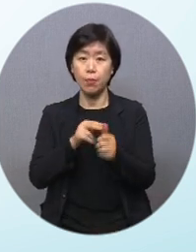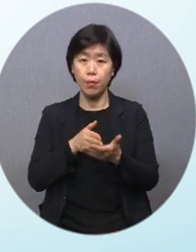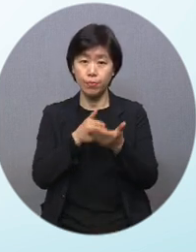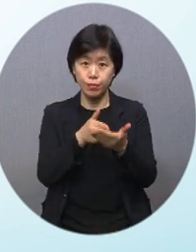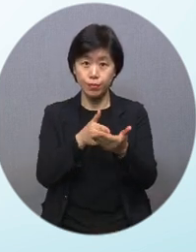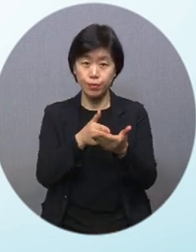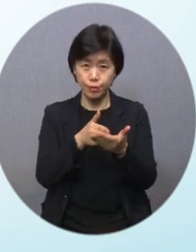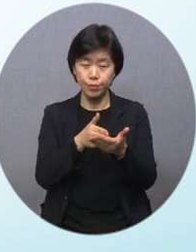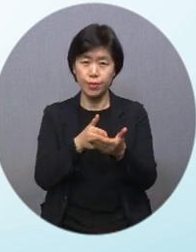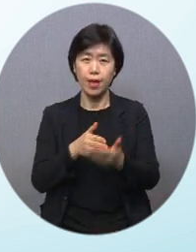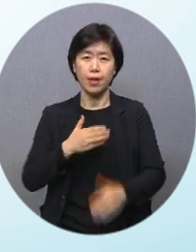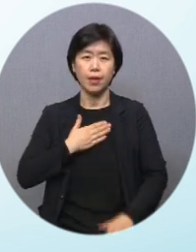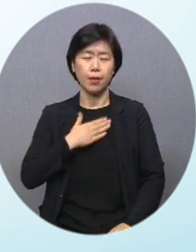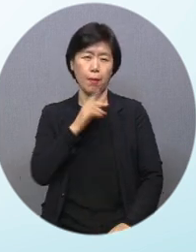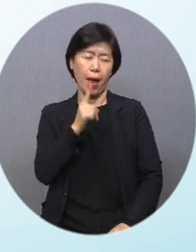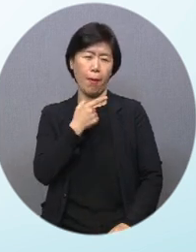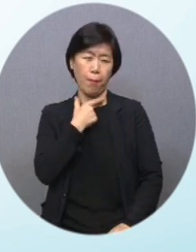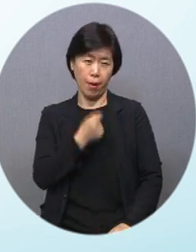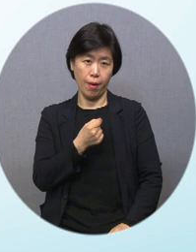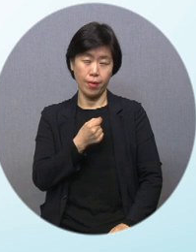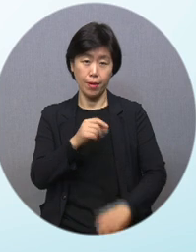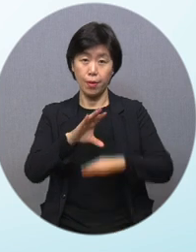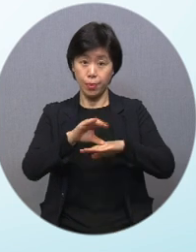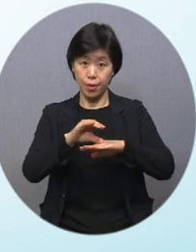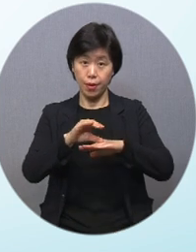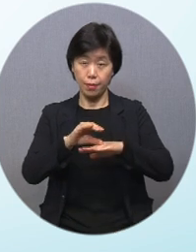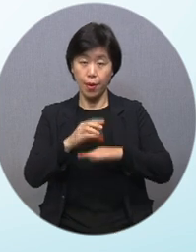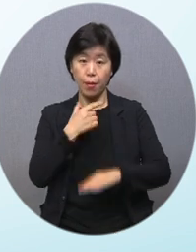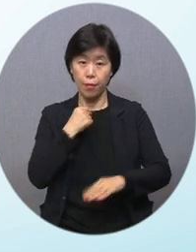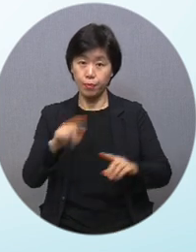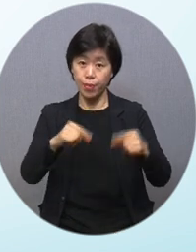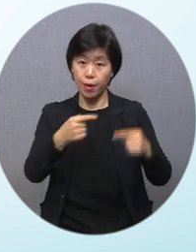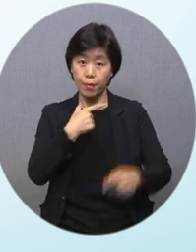나도 말좀 합시다 참여 방법은 전화번호